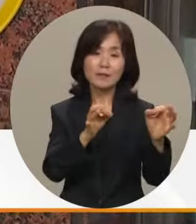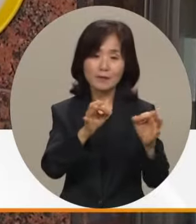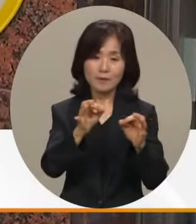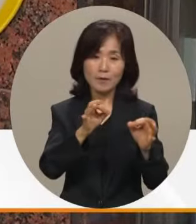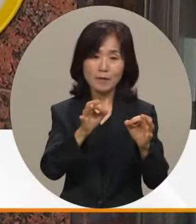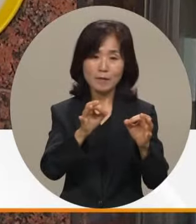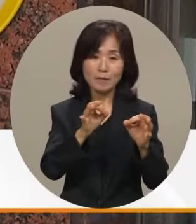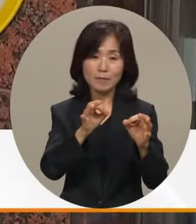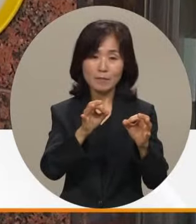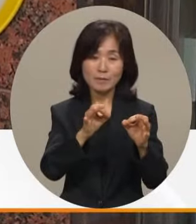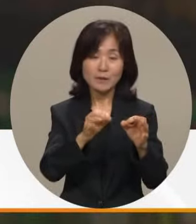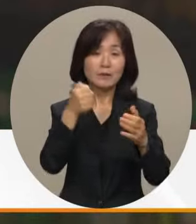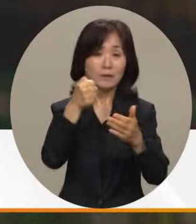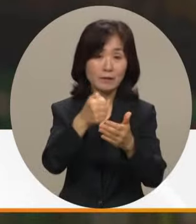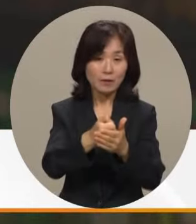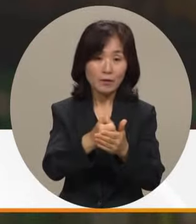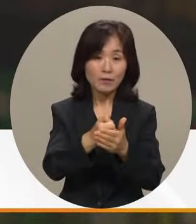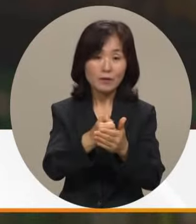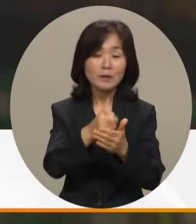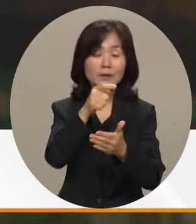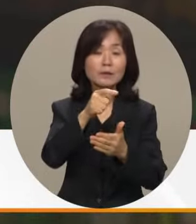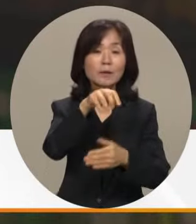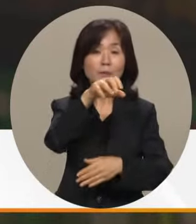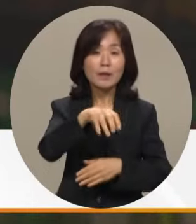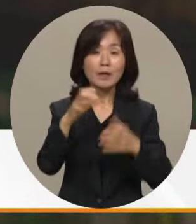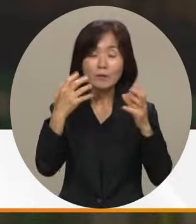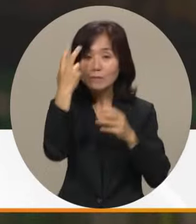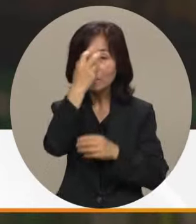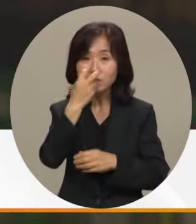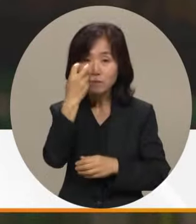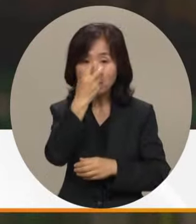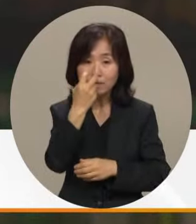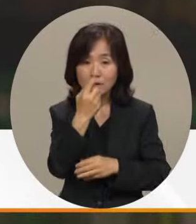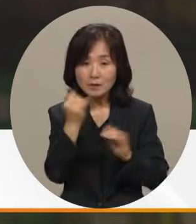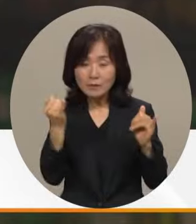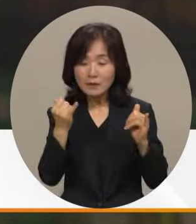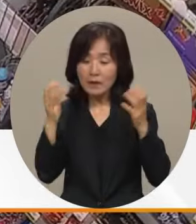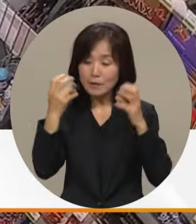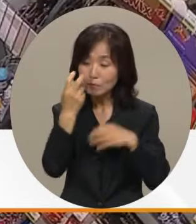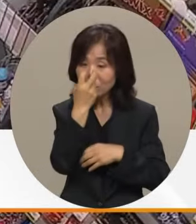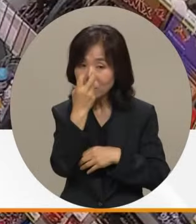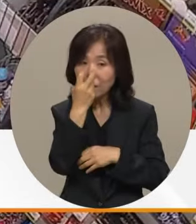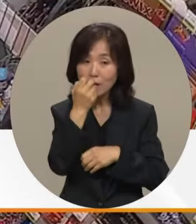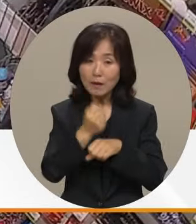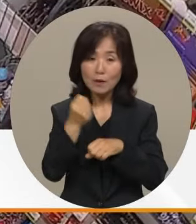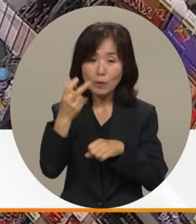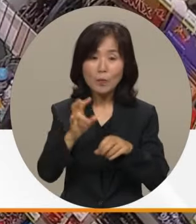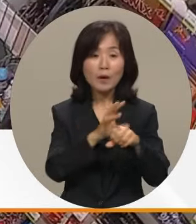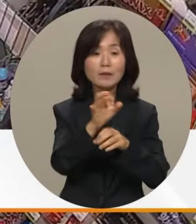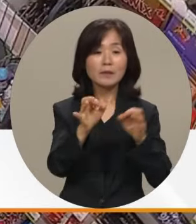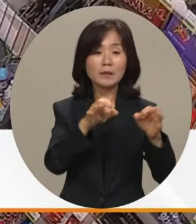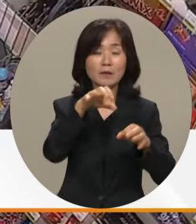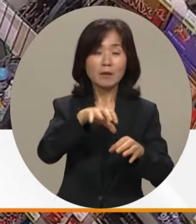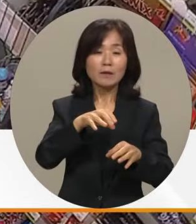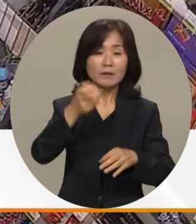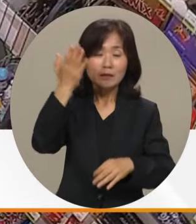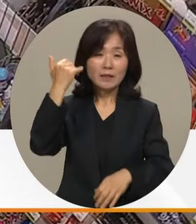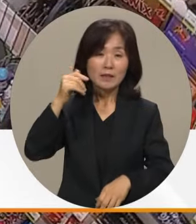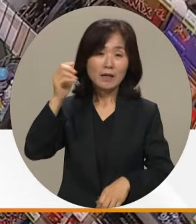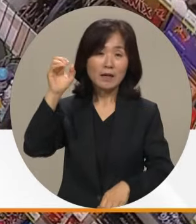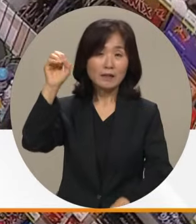기관으로 만들어서 그 기간을 아동 지킴이들이 모니터링하고 그리고 편의점에서 혹시나 정인이